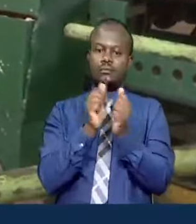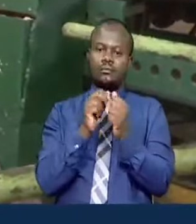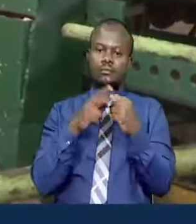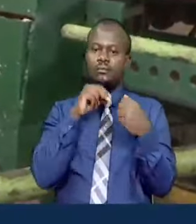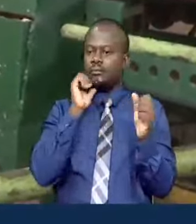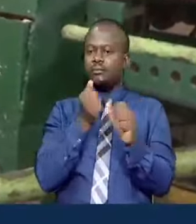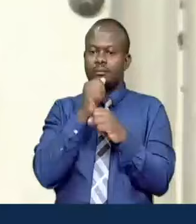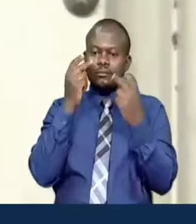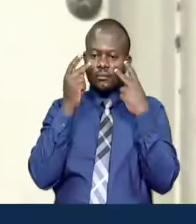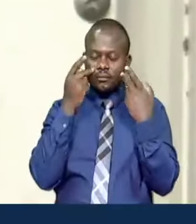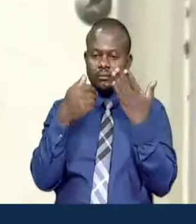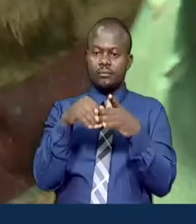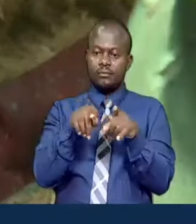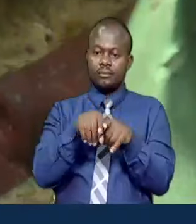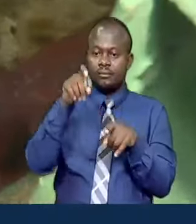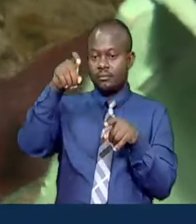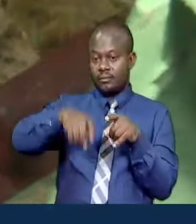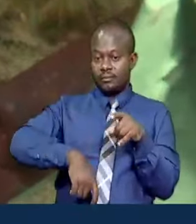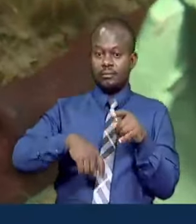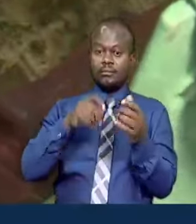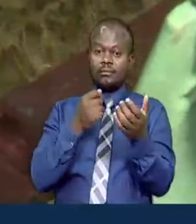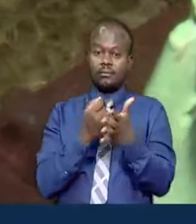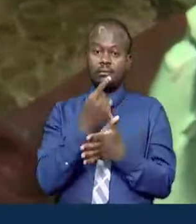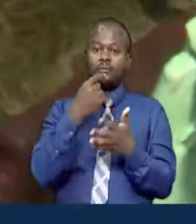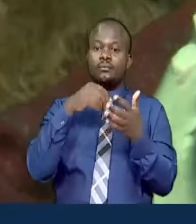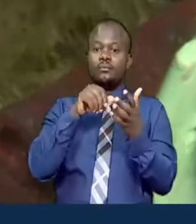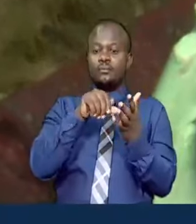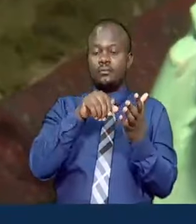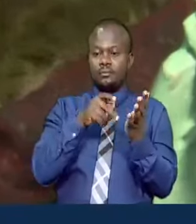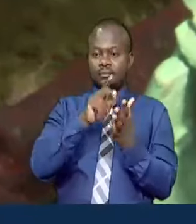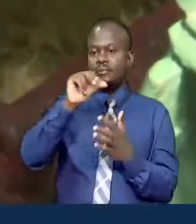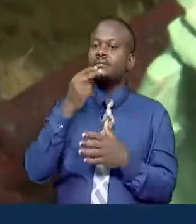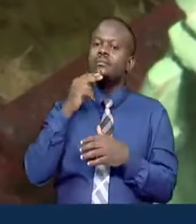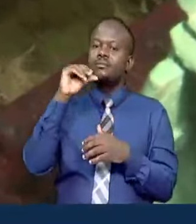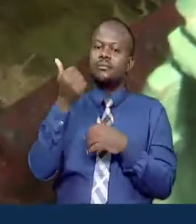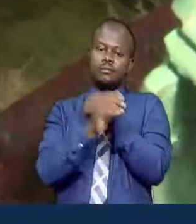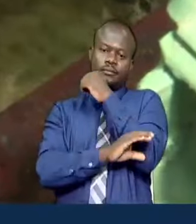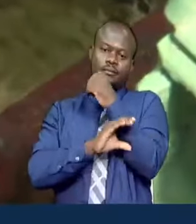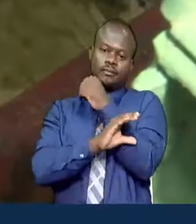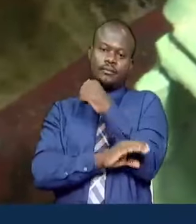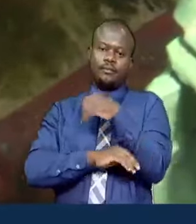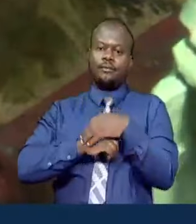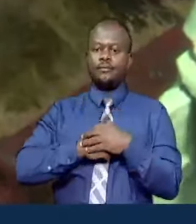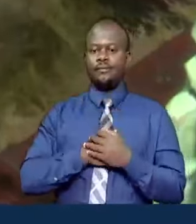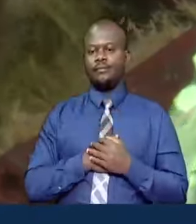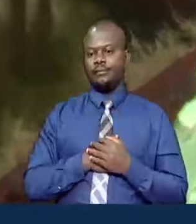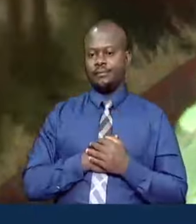itaboneka uko bikwiye, ibintu bituma leta itumiza indi sukari ku isoko ry'amahanga. Calixte Kaberuka mu mujyi wa Kigali.